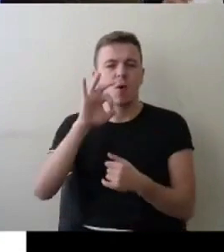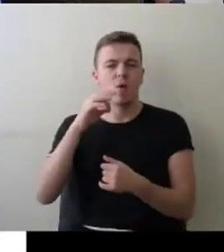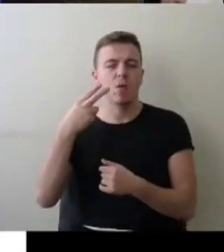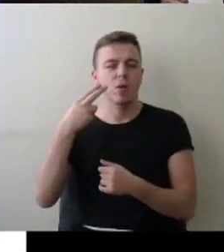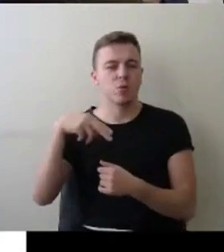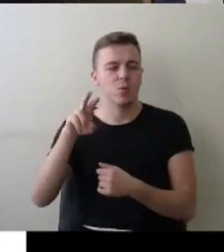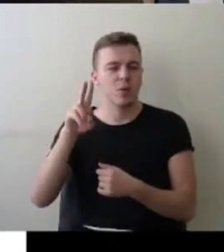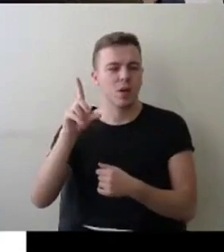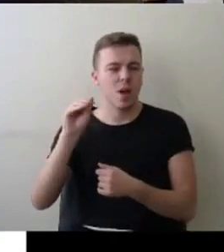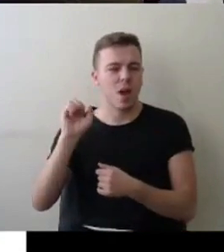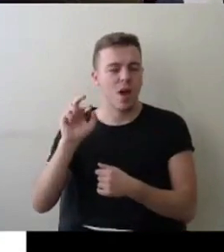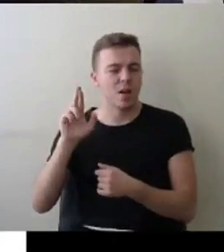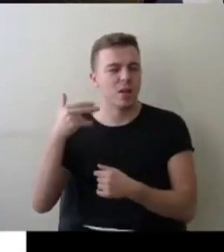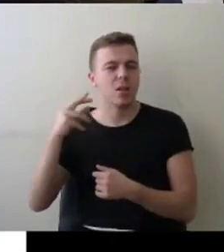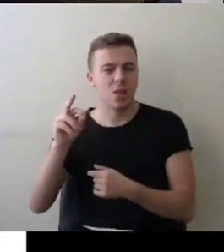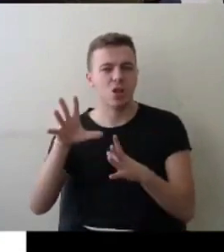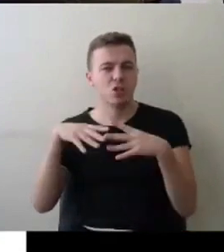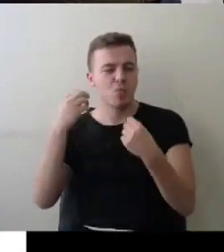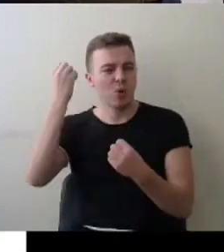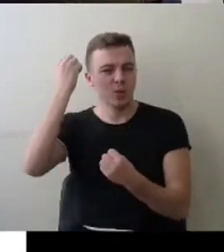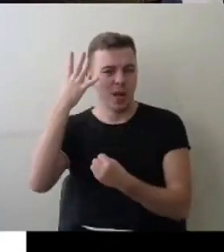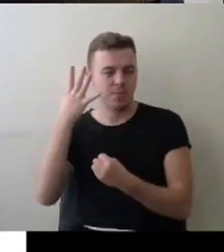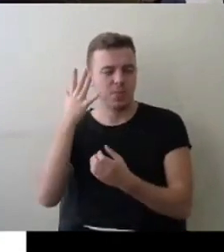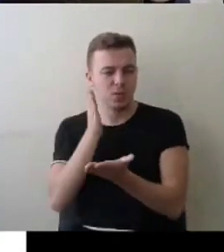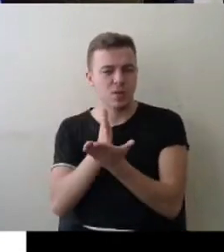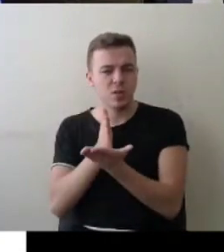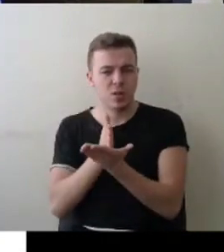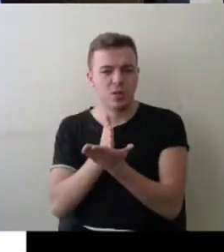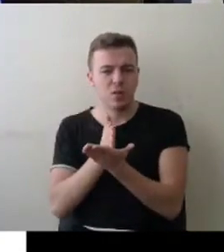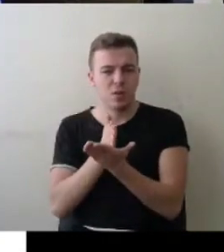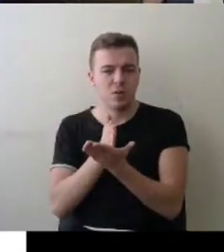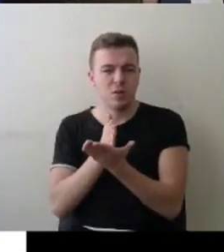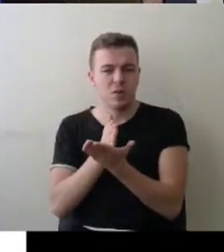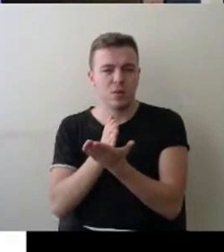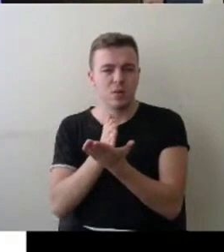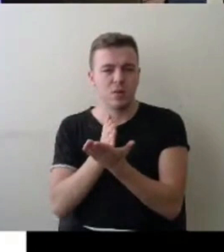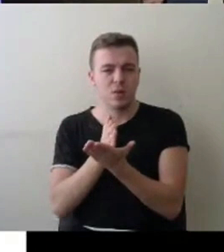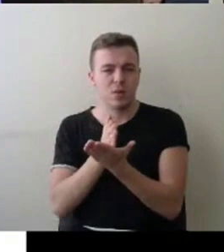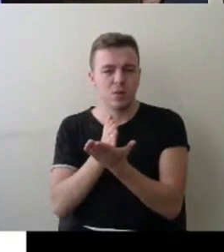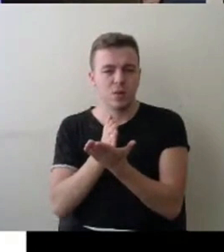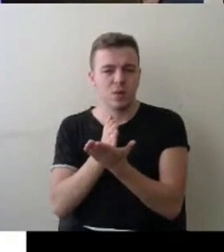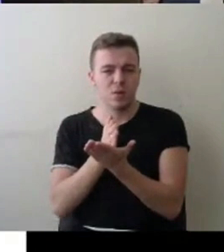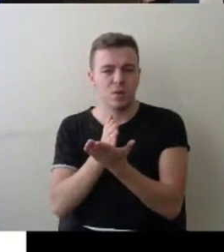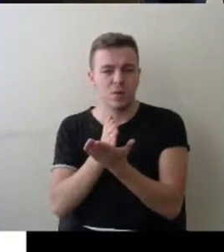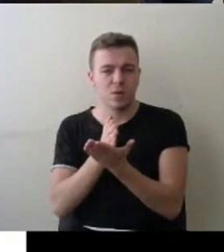būtent tėvai, vaikai, globėjai, globotiniai, ta siauresnė.